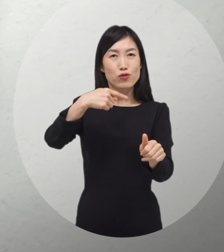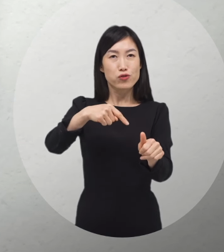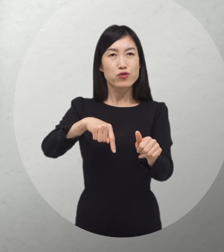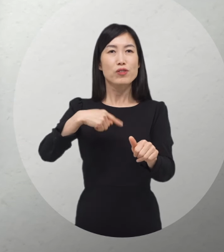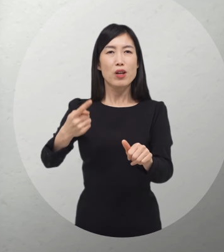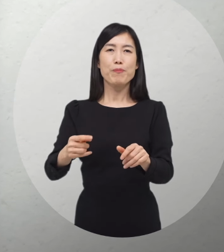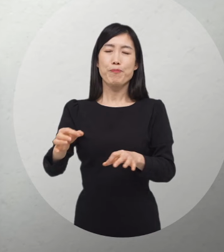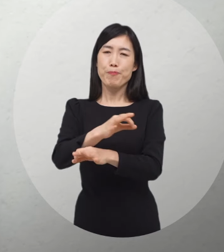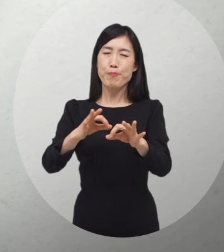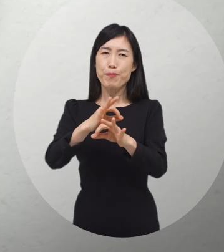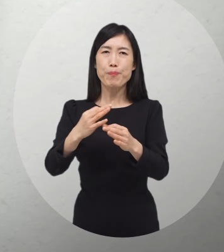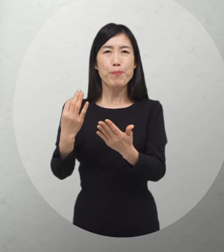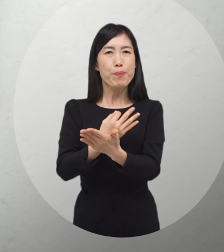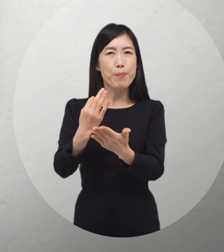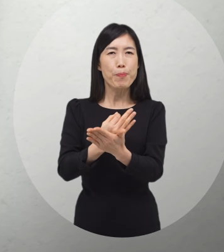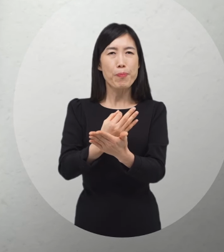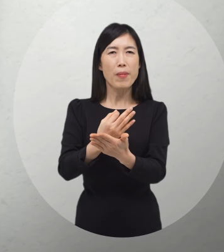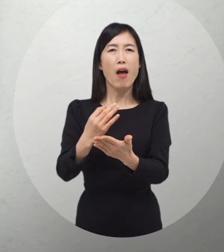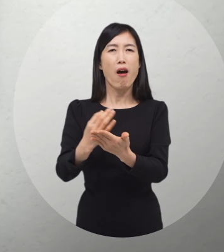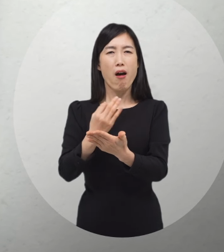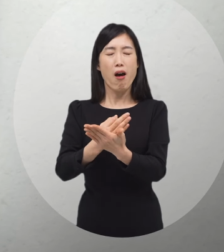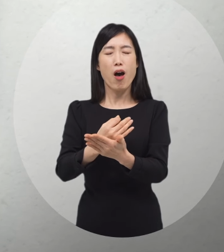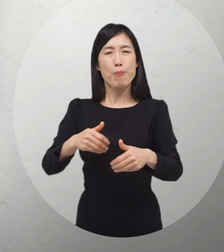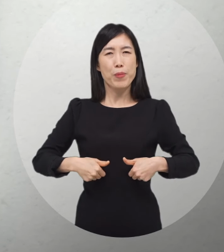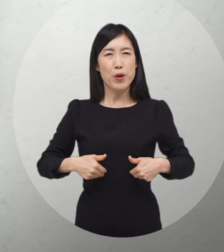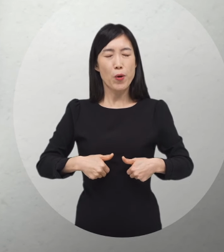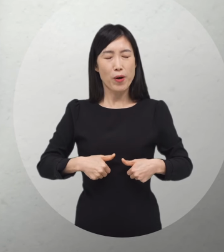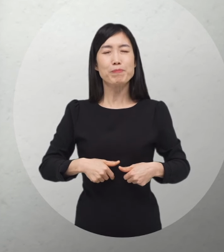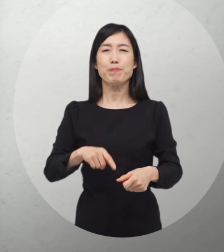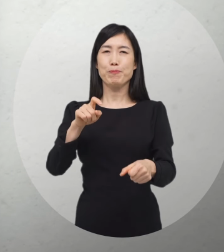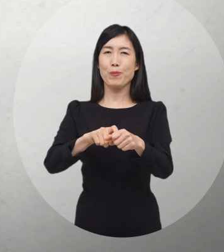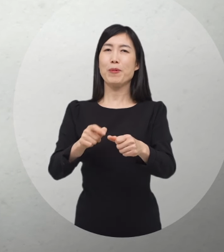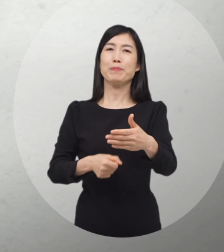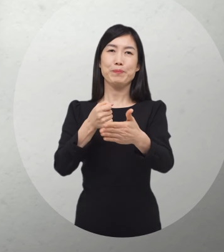활성화와 가계소득 증진이 중요한 목표가 되었습니다.